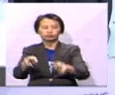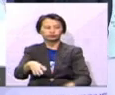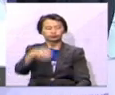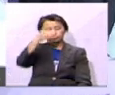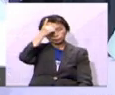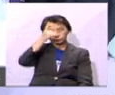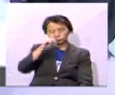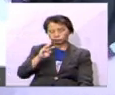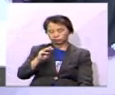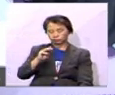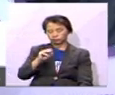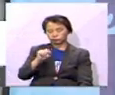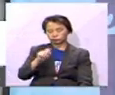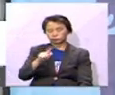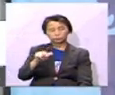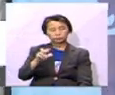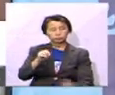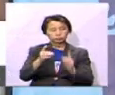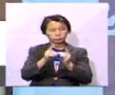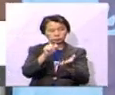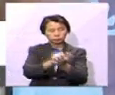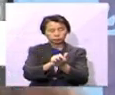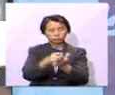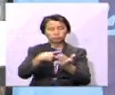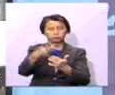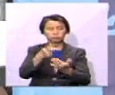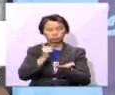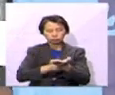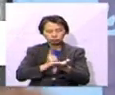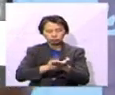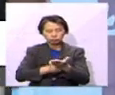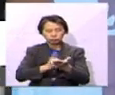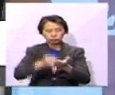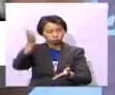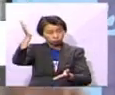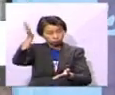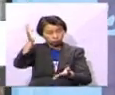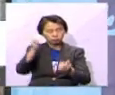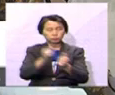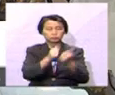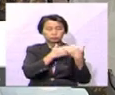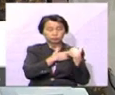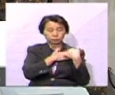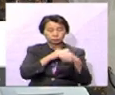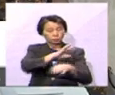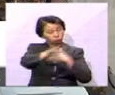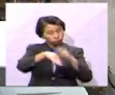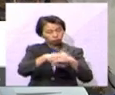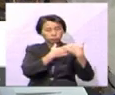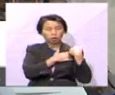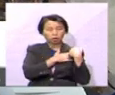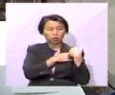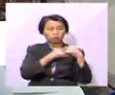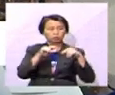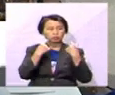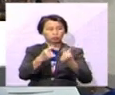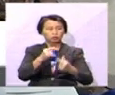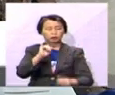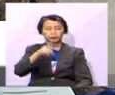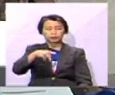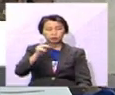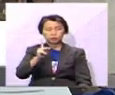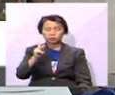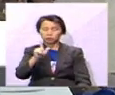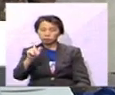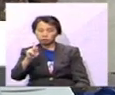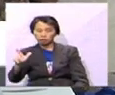hubungan. Dato' Sri Mazlan ditemui media pada program perbincangan Town Hall Pencegahan Jenayah Tanggungjawab Semua peringkat kontingen polis Kuala Lumpur